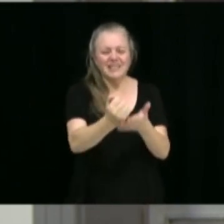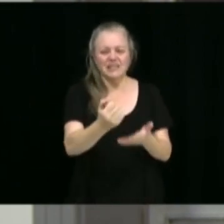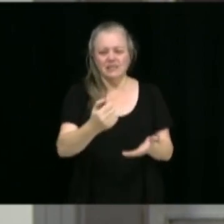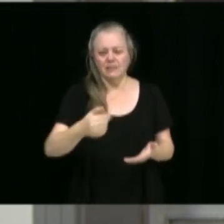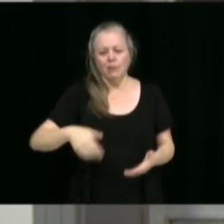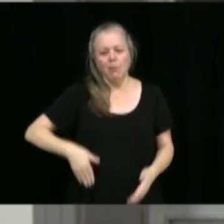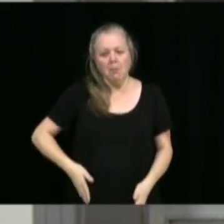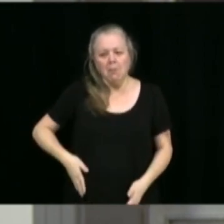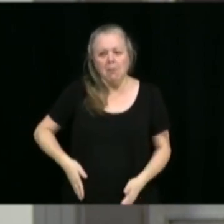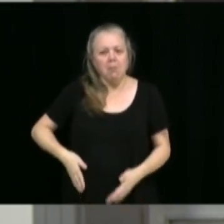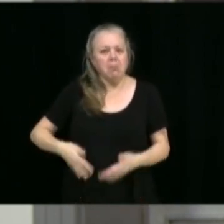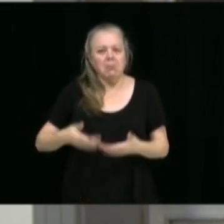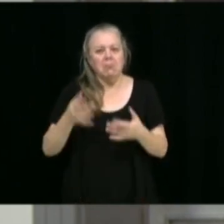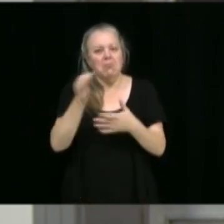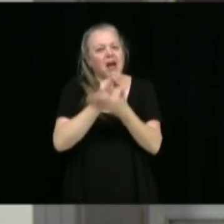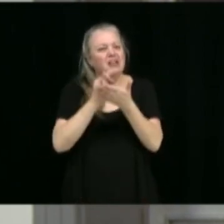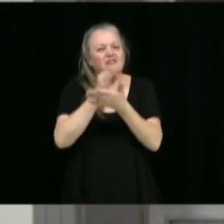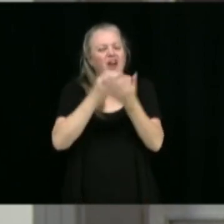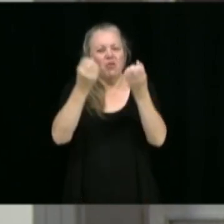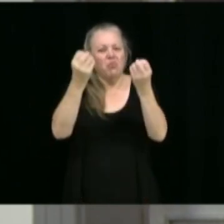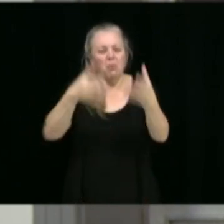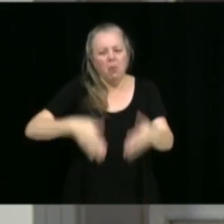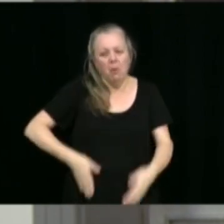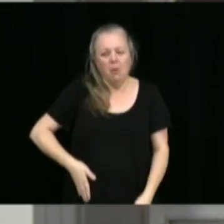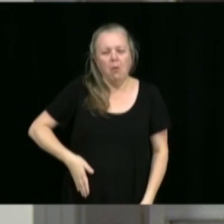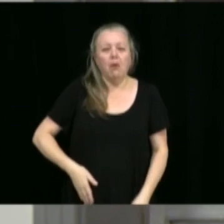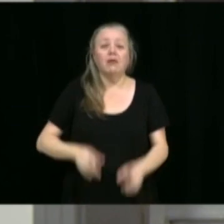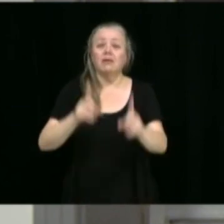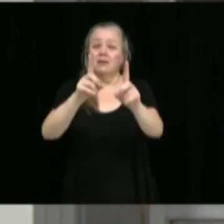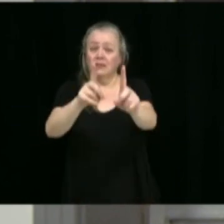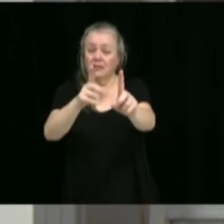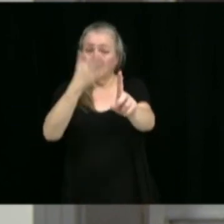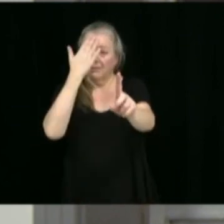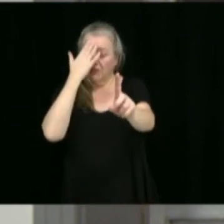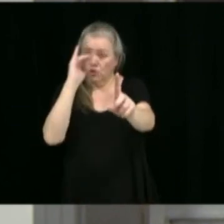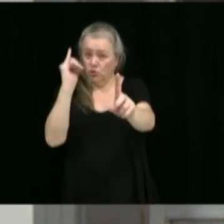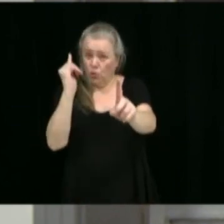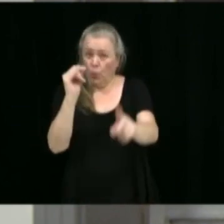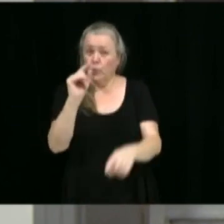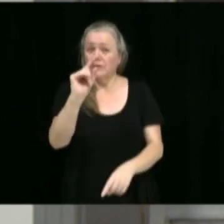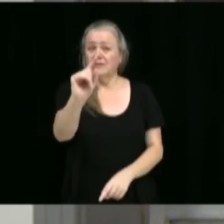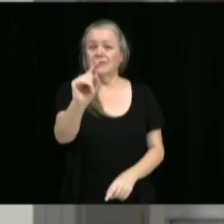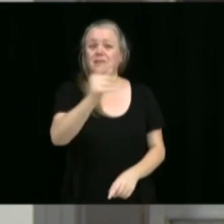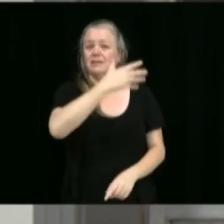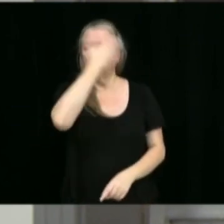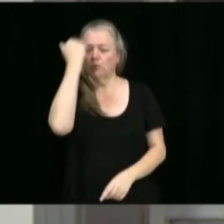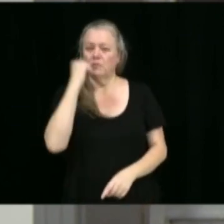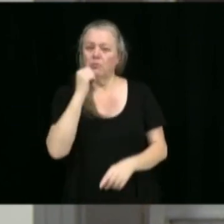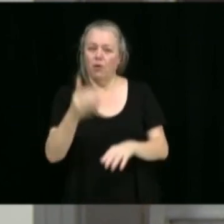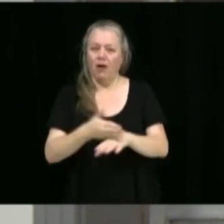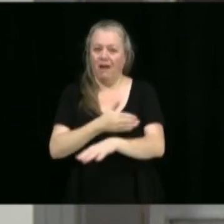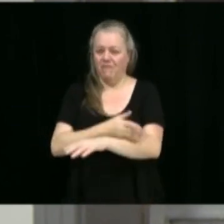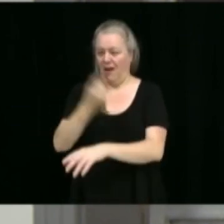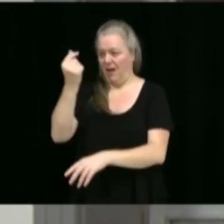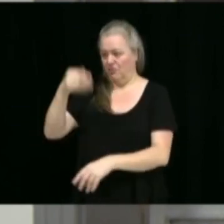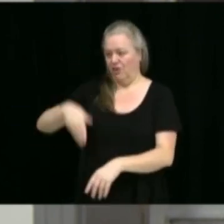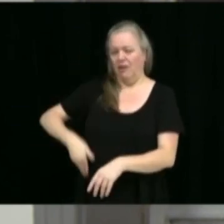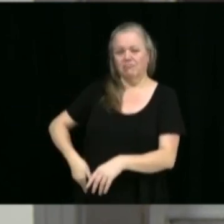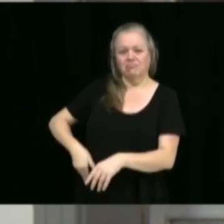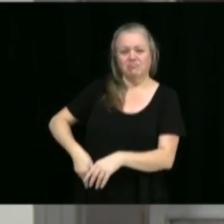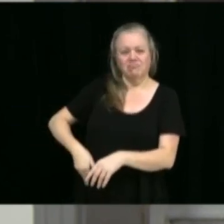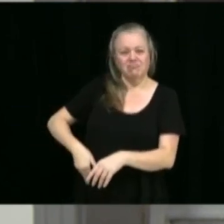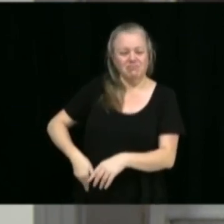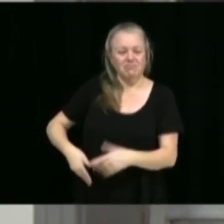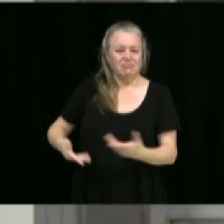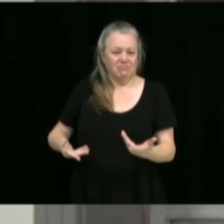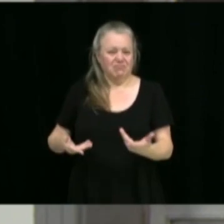nos voitures, dans nos poches. Peut-être en prévision d'une sortie jeudi, prévoir un peu quelques